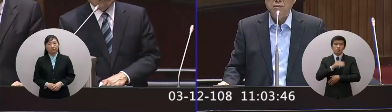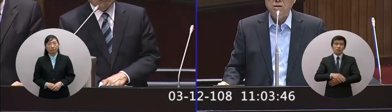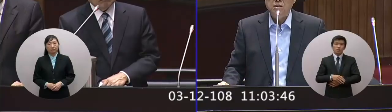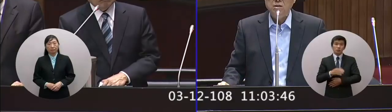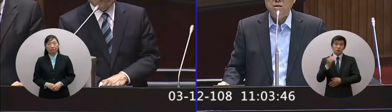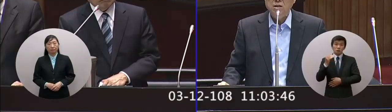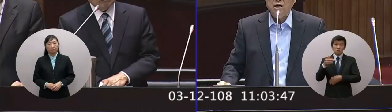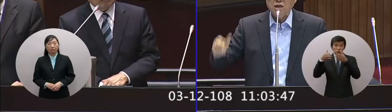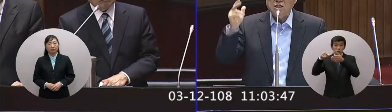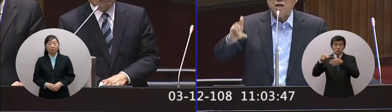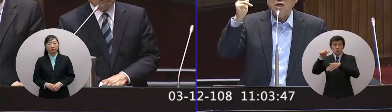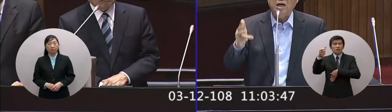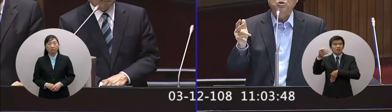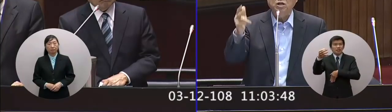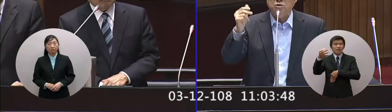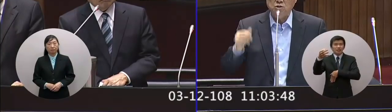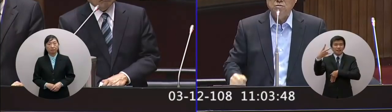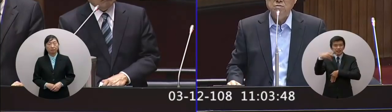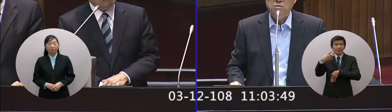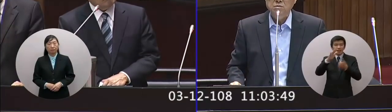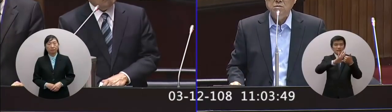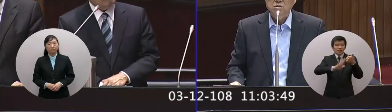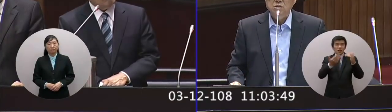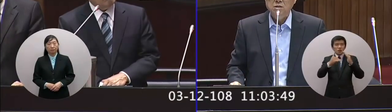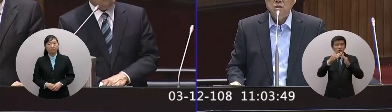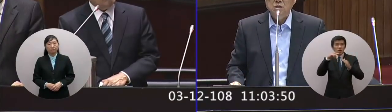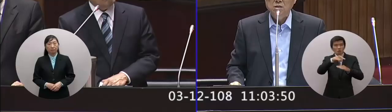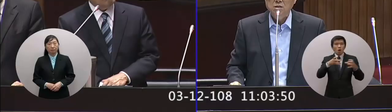税，来扼杀了产学合作，